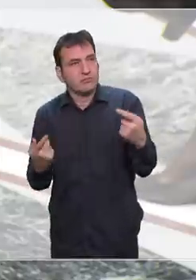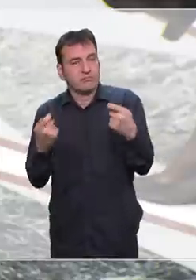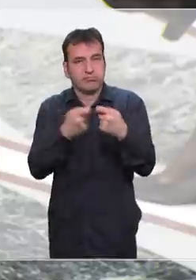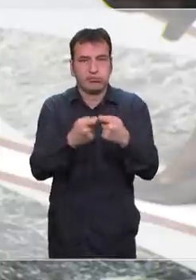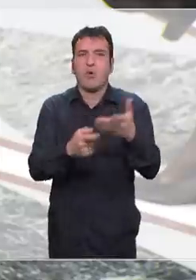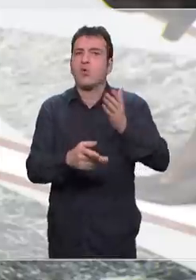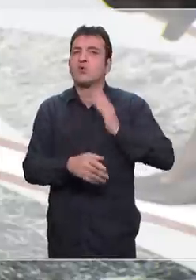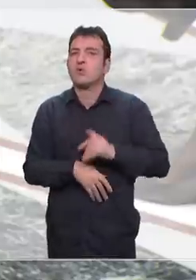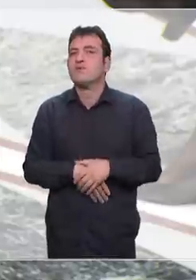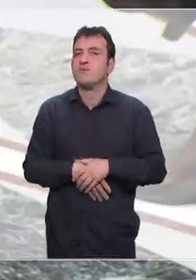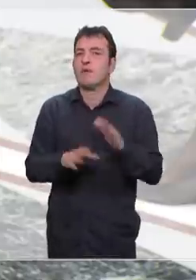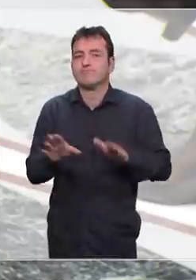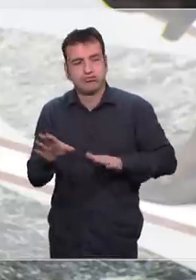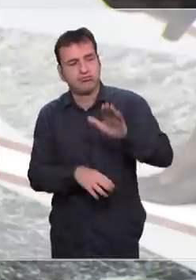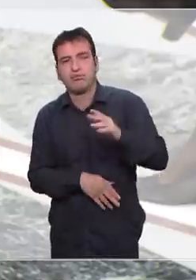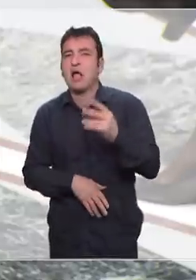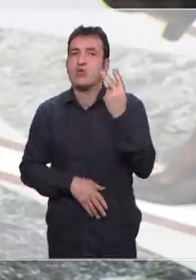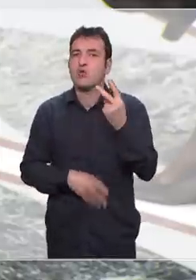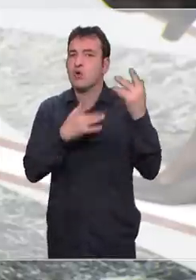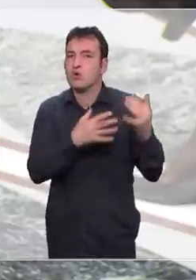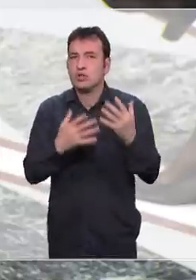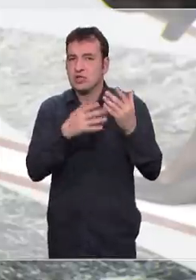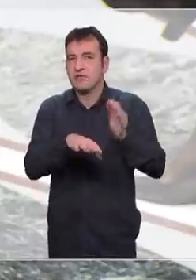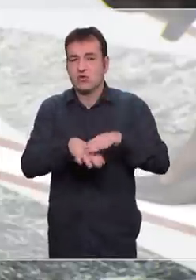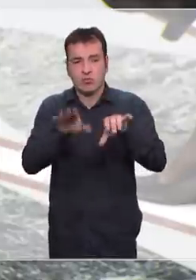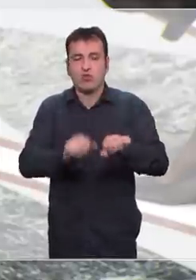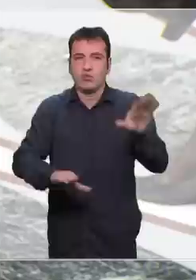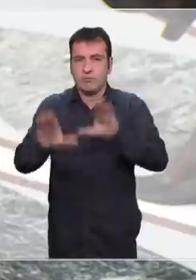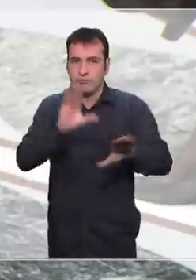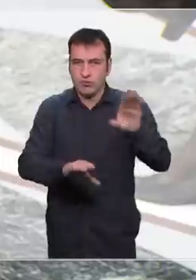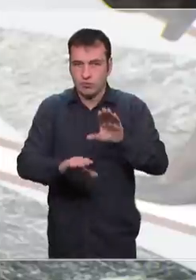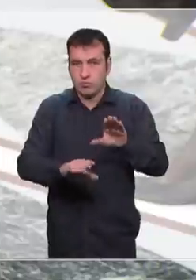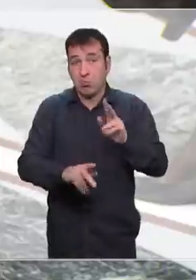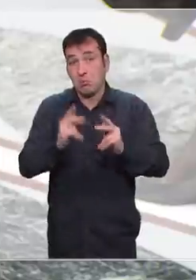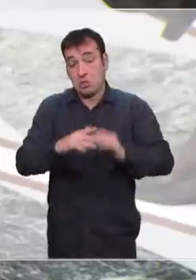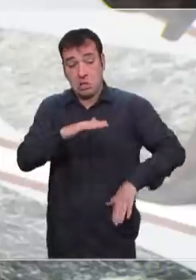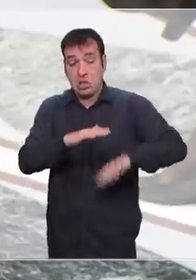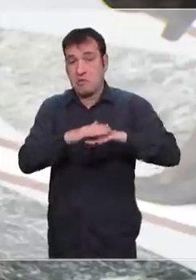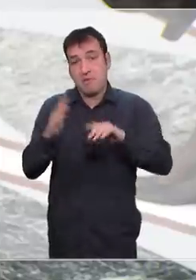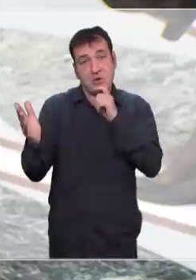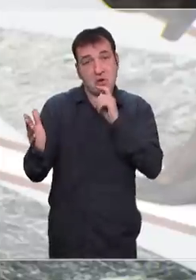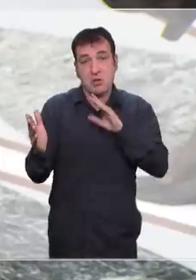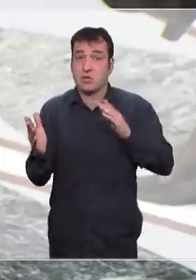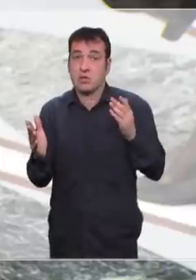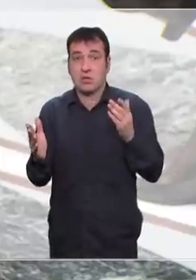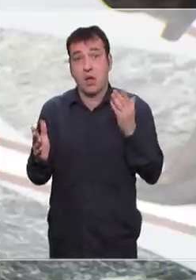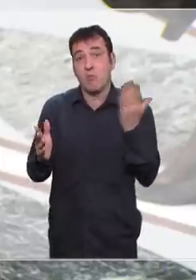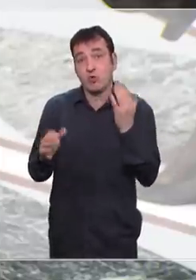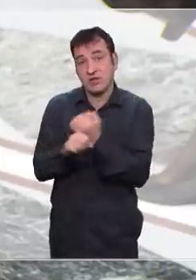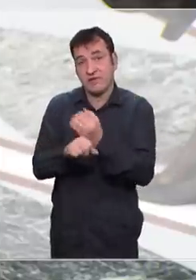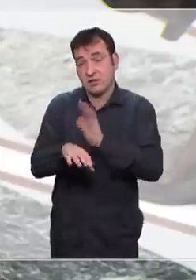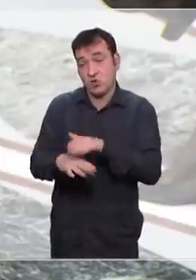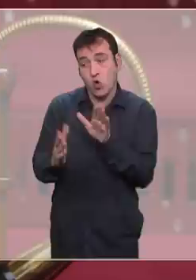chiffres sur les produits bio. Peut-être que cette croissance n'était pas atteint sa limite. Et donc, nous avons besoin de travailler sur la demande et à faire en sorte que